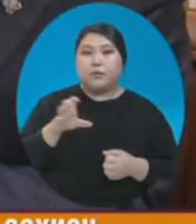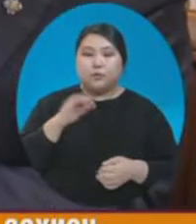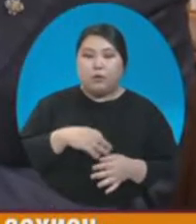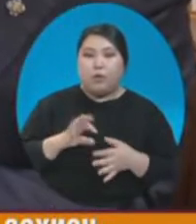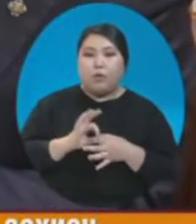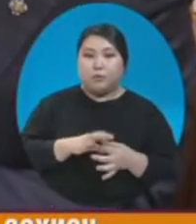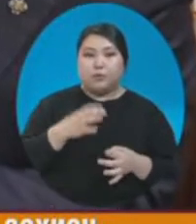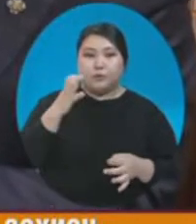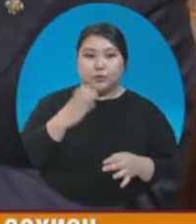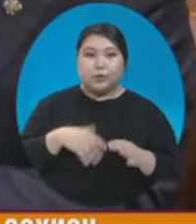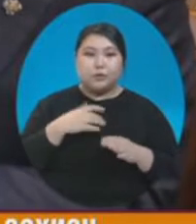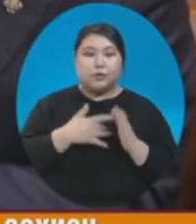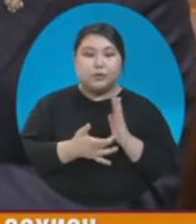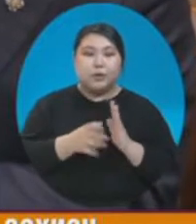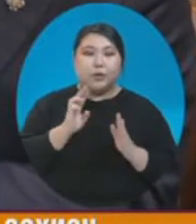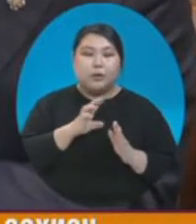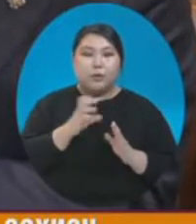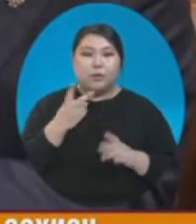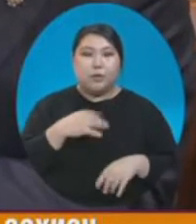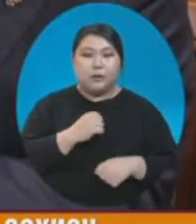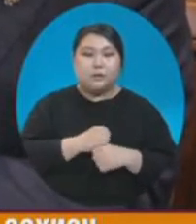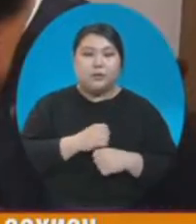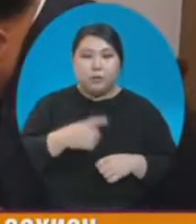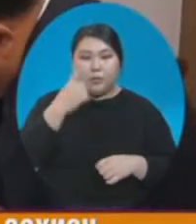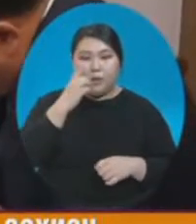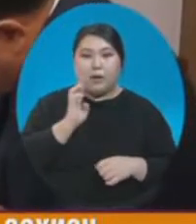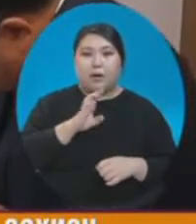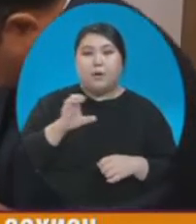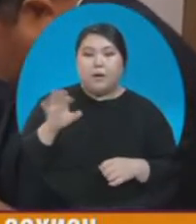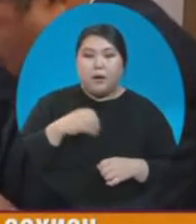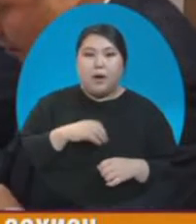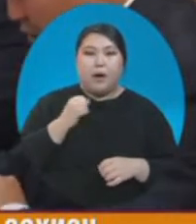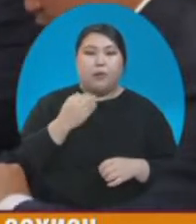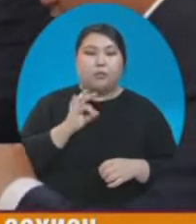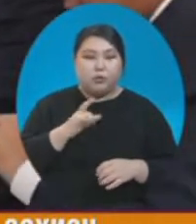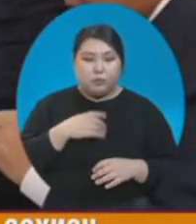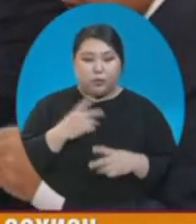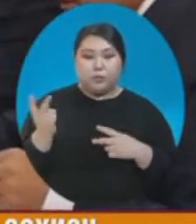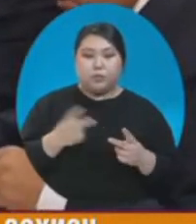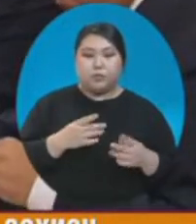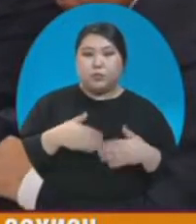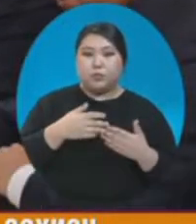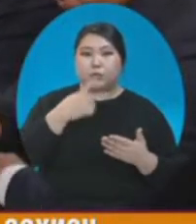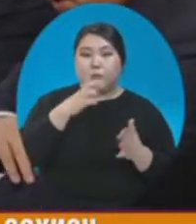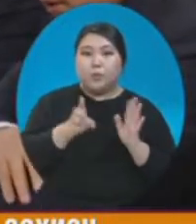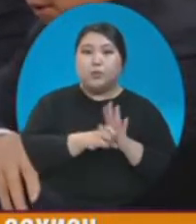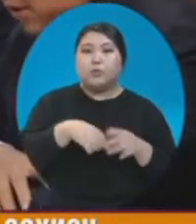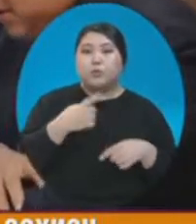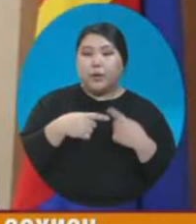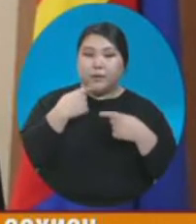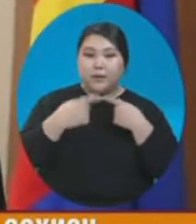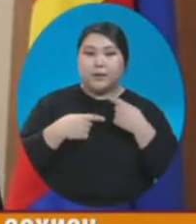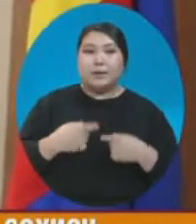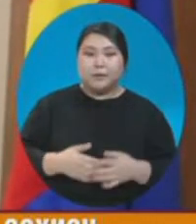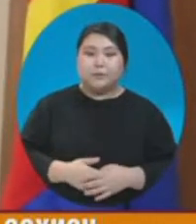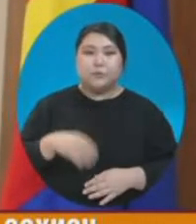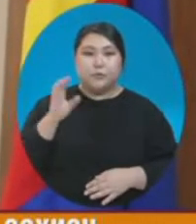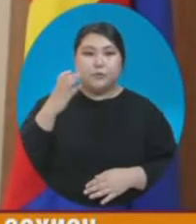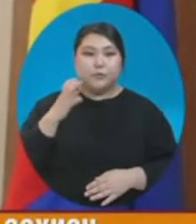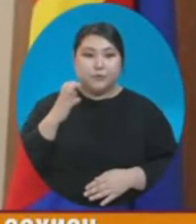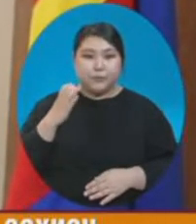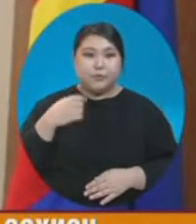холбох, солонгосын технологийн компанийн үйл ажиллагаанд Монголын компани аутсорсингийн үйлчлэгээ үзүүлэх боломжийн талаар ярилцлаа.